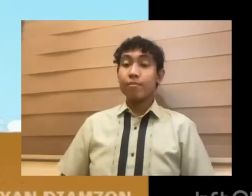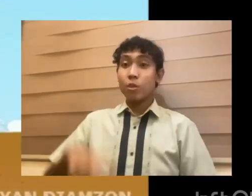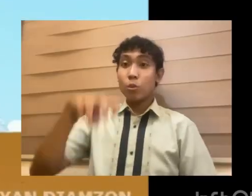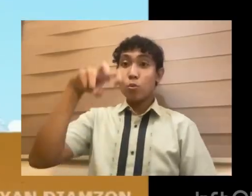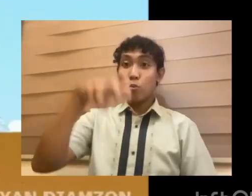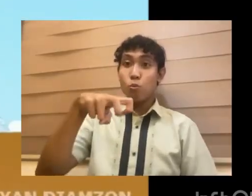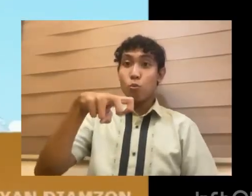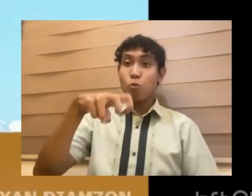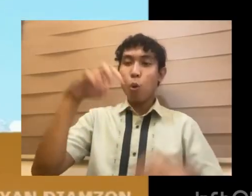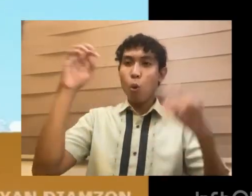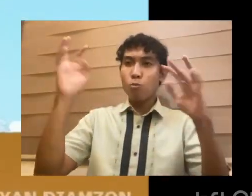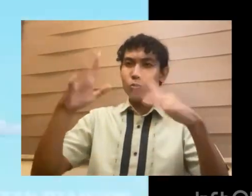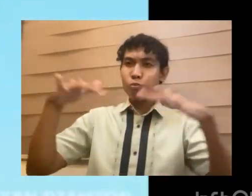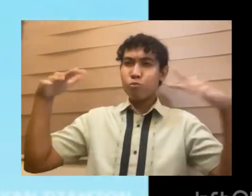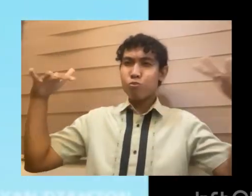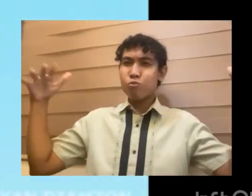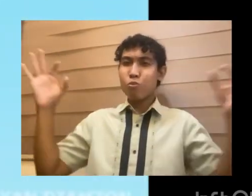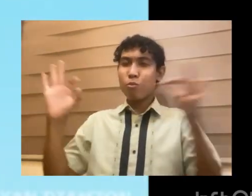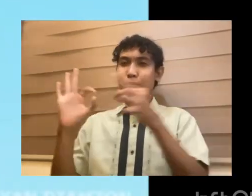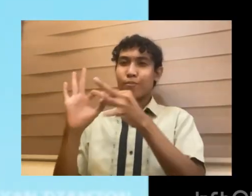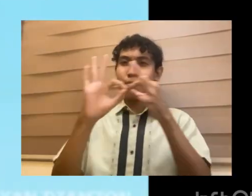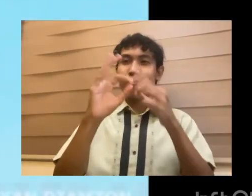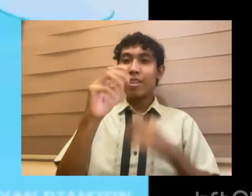ang Magic Silya ni Titoy.